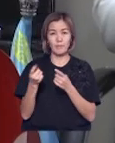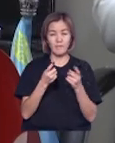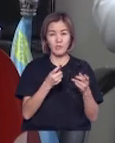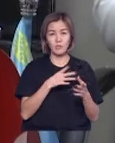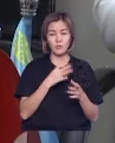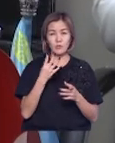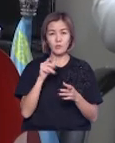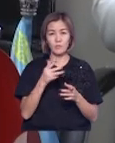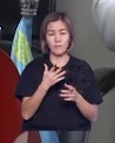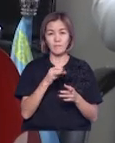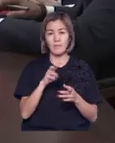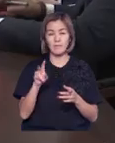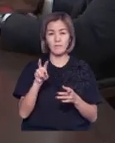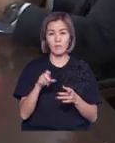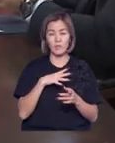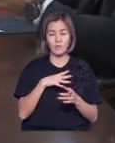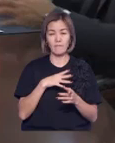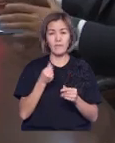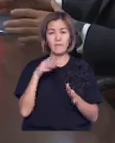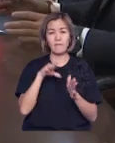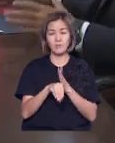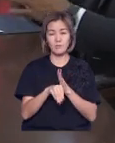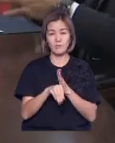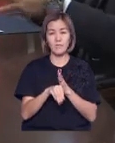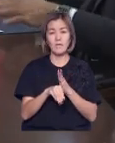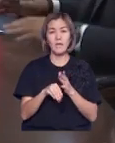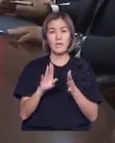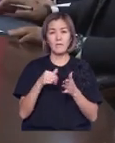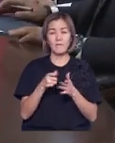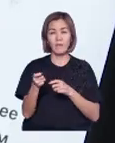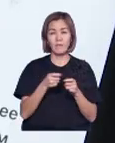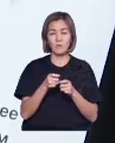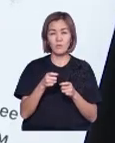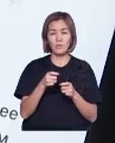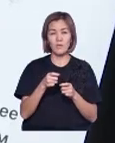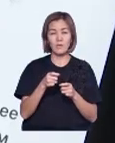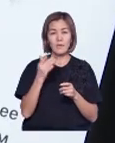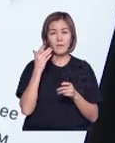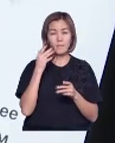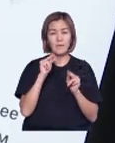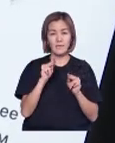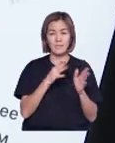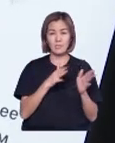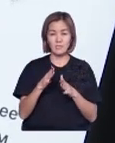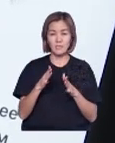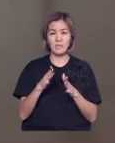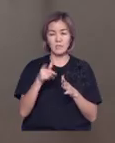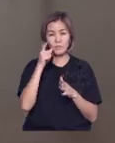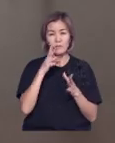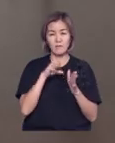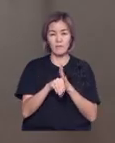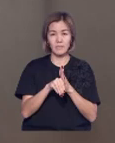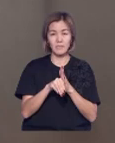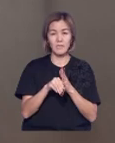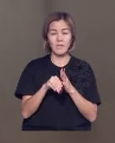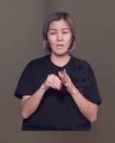более 4,5 миллиардов долларов США инвестиционных средств. Глава региона отметил порядочность и добросовестные отношения турецких инвесторов.